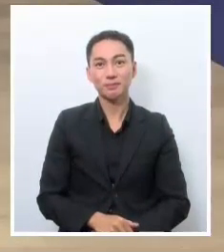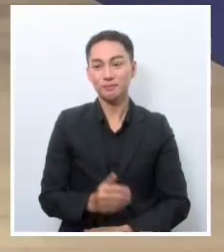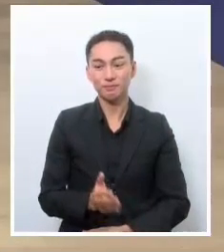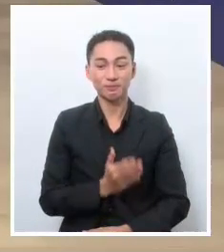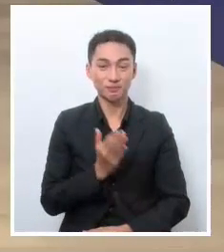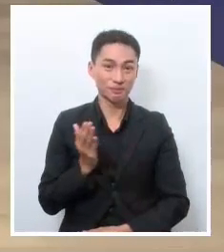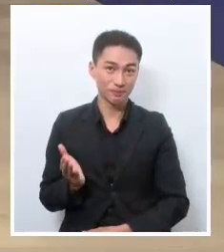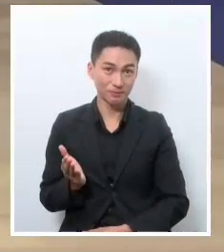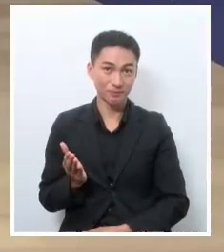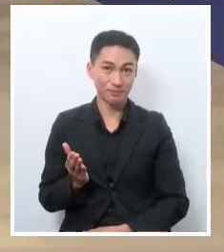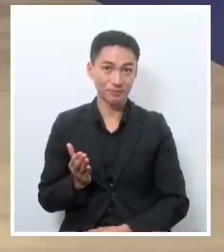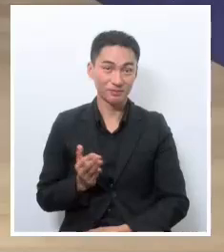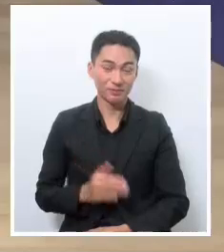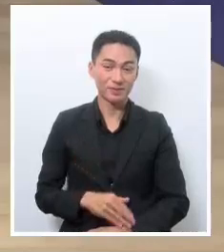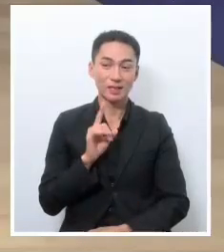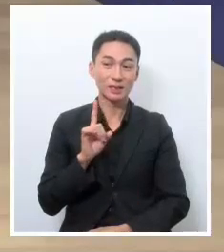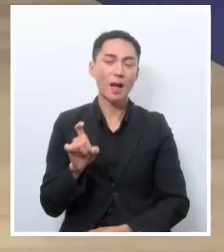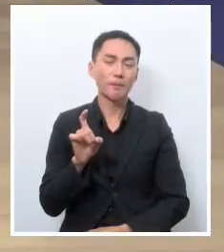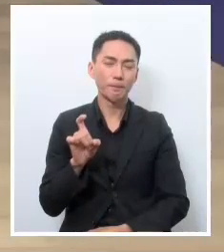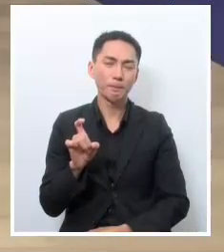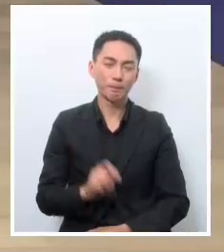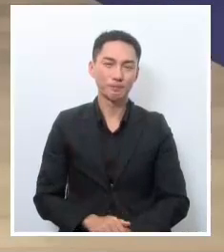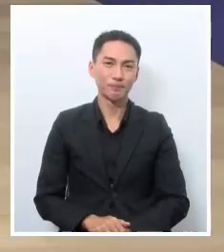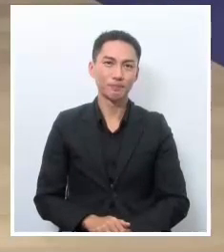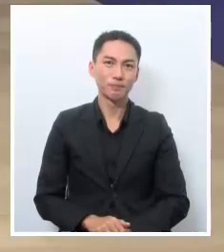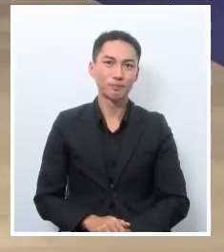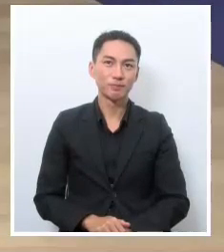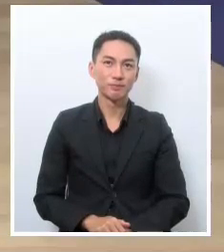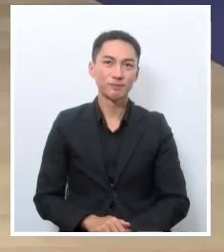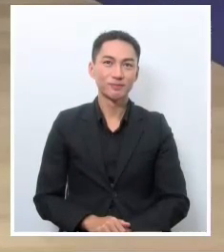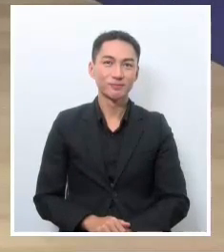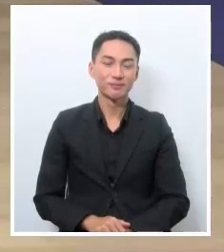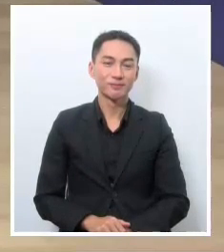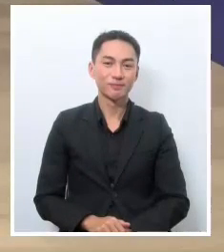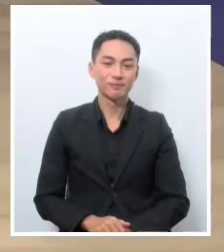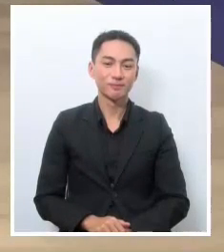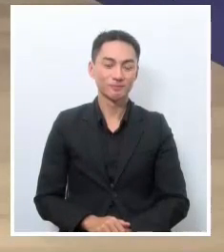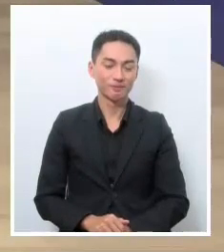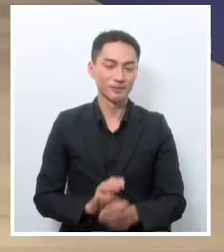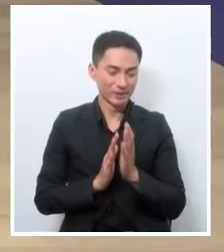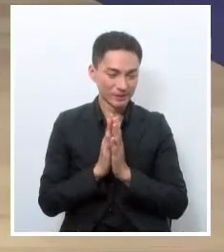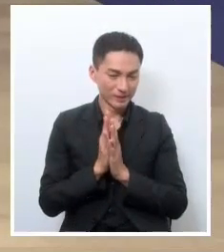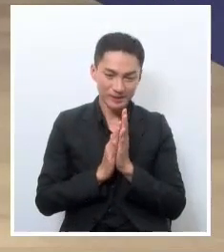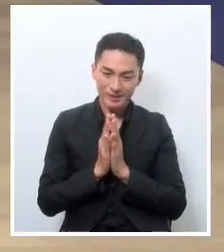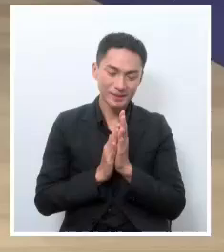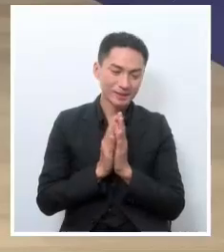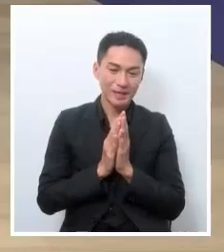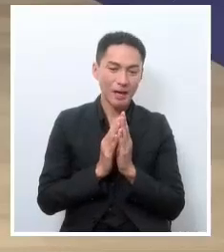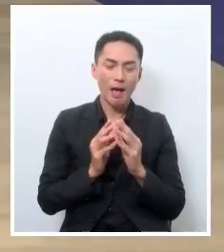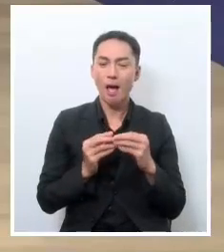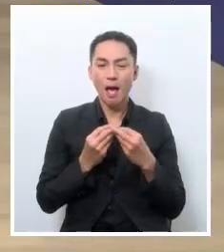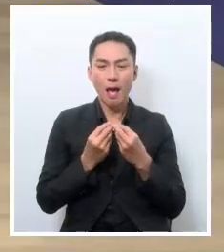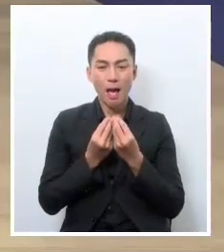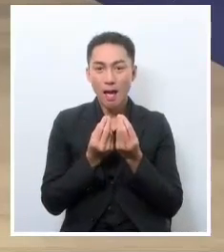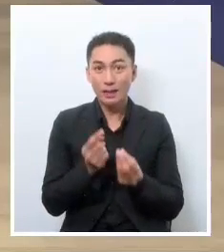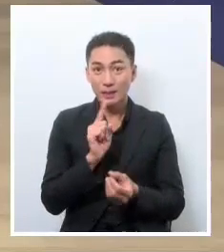เ่อมาถึงจุดนี้แล้วเนี่ยเราอยากจะให้หนูลองบอกหน่อยว่าอะไรคือแรงบันดาลใจที่เรามาถึงตรงนี้แล้วก็